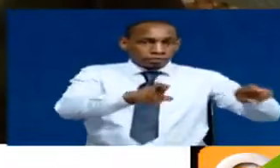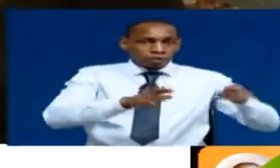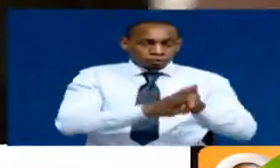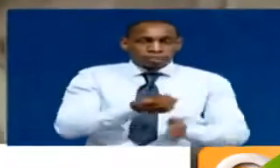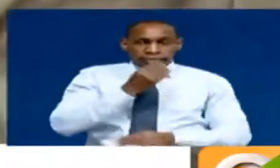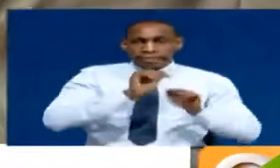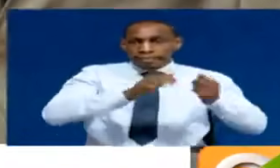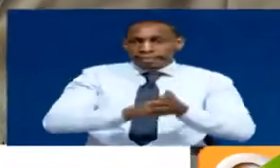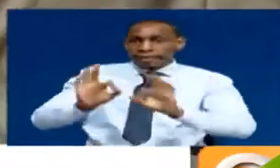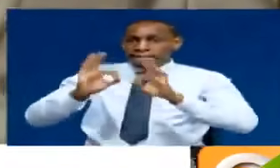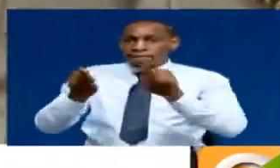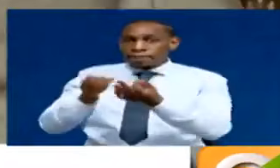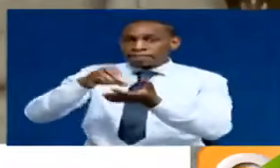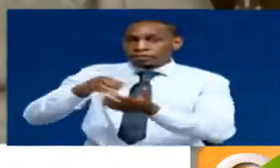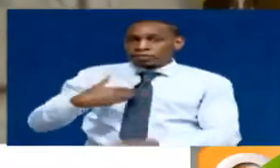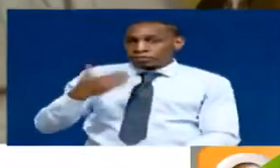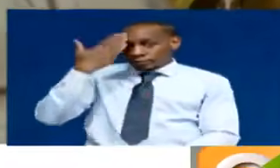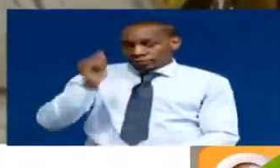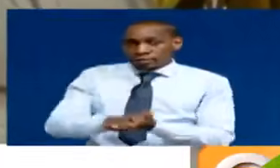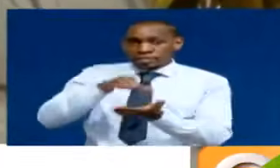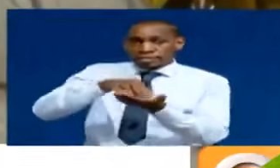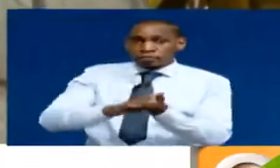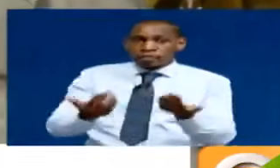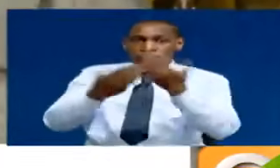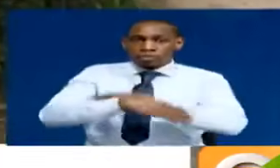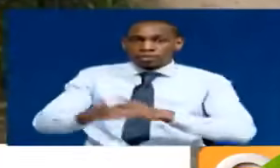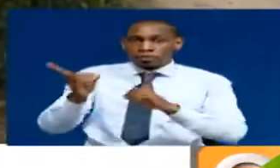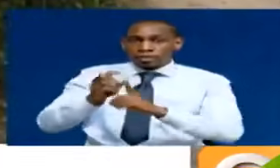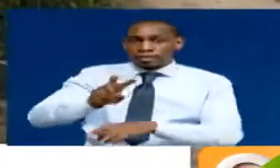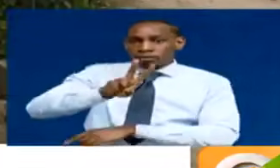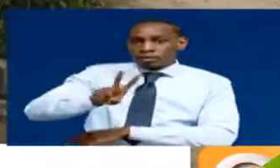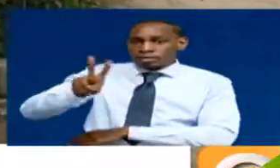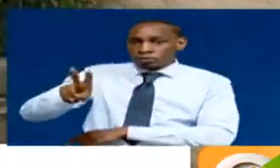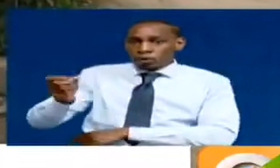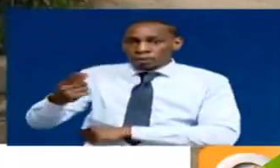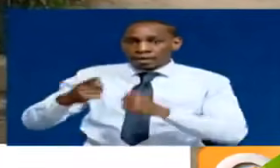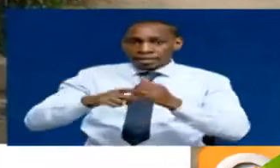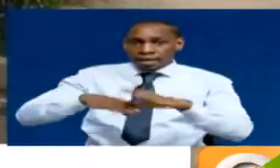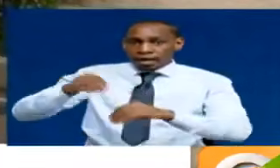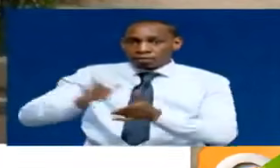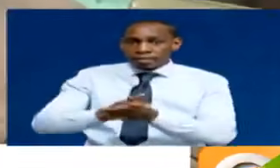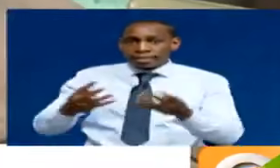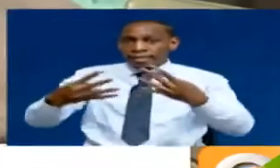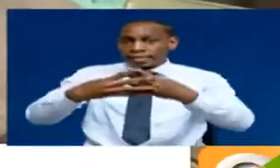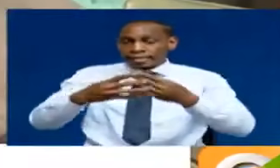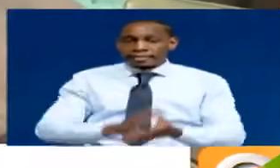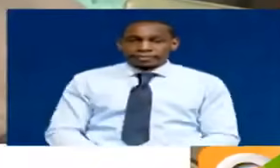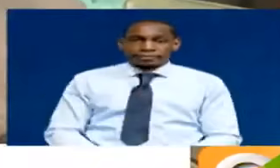hii imejipata katika hali hii kufuatia matukio ya usiku wa tarehe 22 mwezi huu nje ya lango